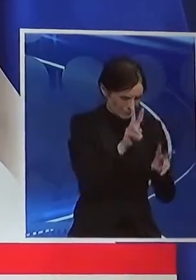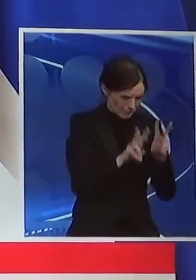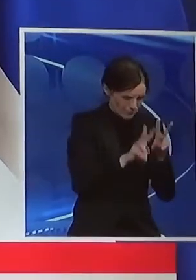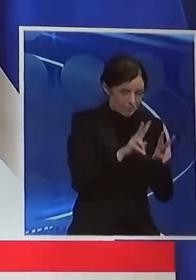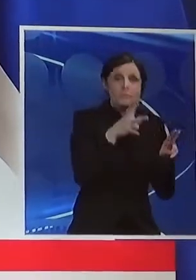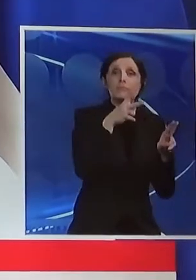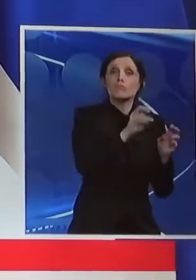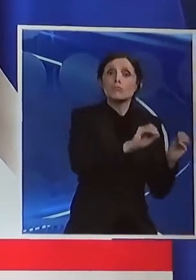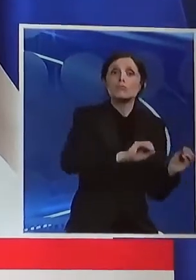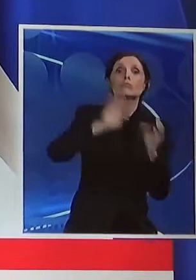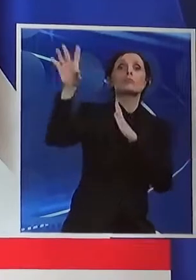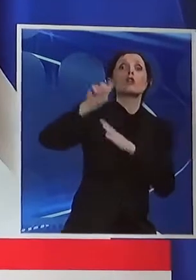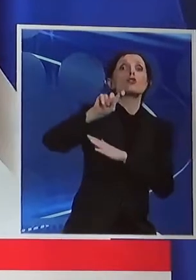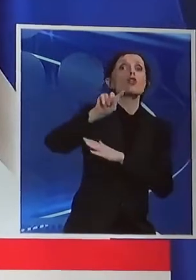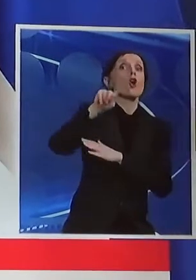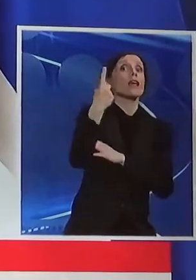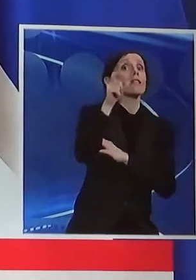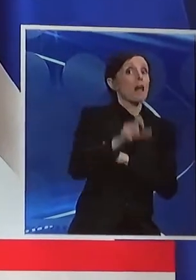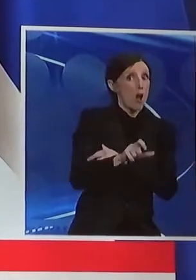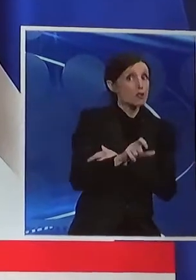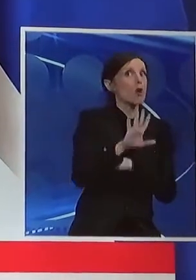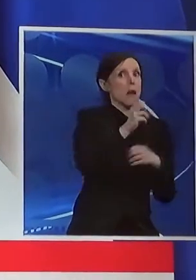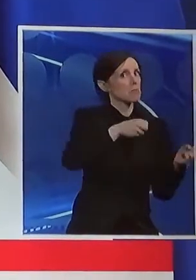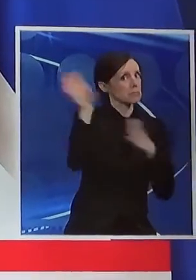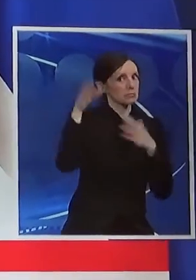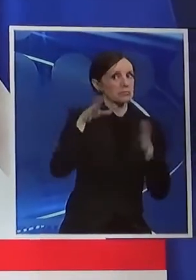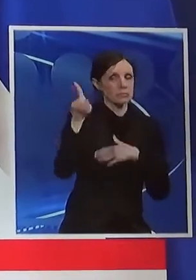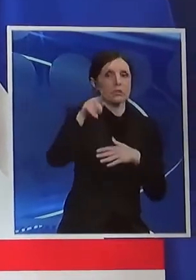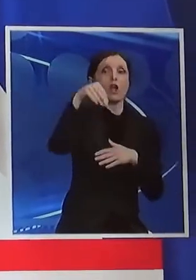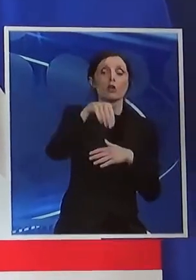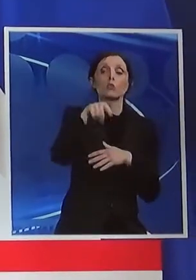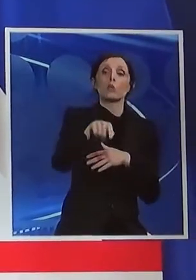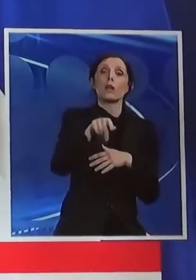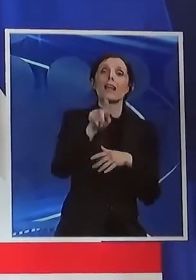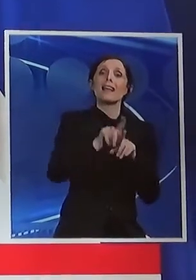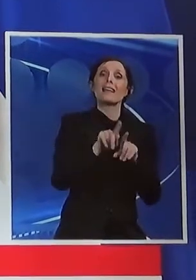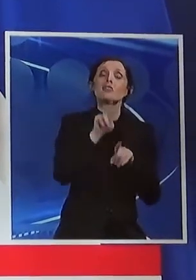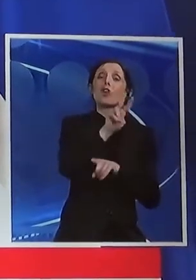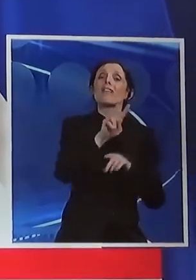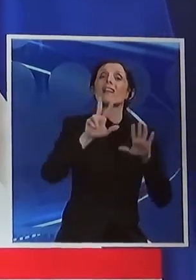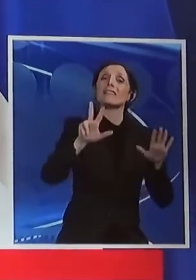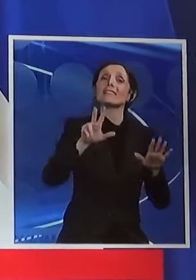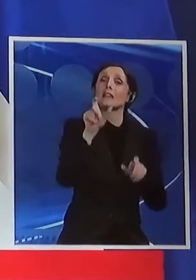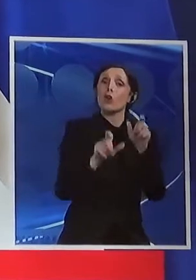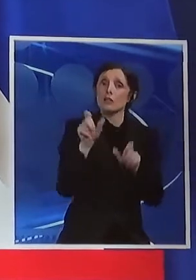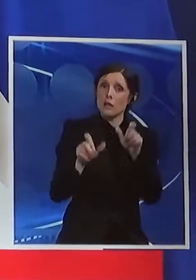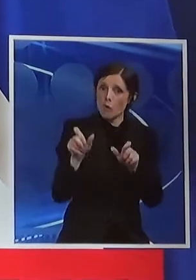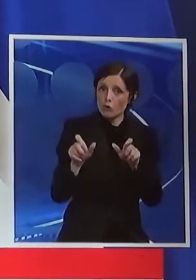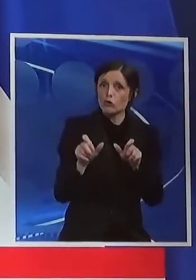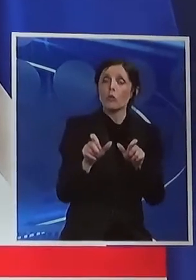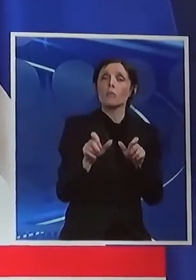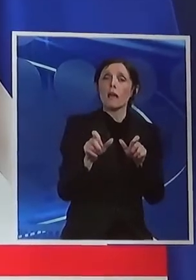osoba. Među njima se nalaze i 28 osoba koji trenutno